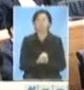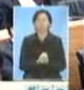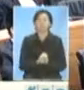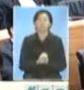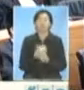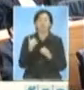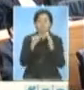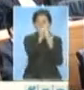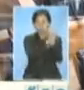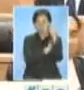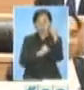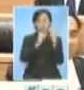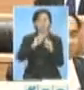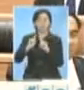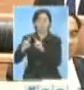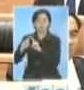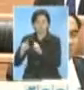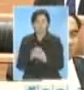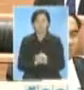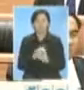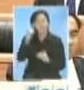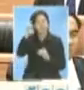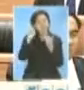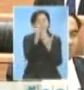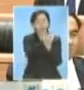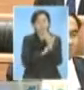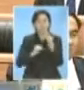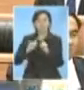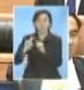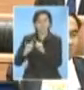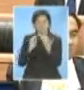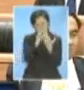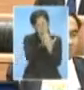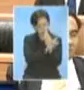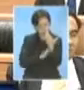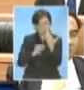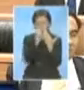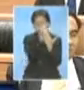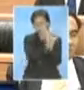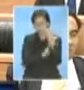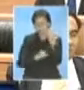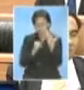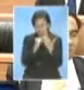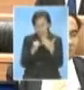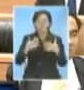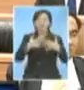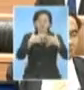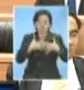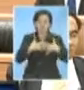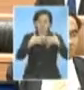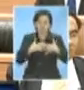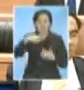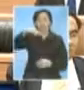จากหลากหลายจังหวัดแล้วก็เกือบทุกจังหวัดครับต้องใช้คำว่าทุกจังหวัดก็มีโรงงานอุตสาหกรรม